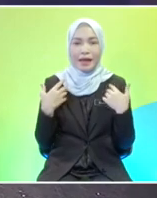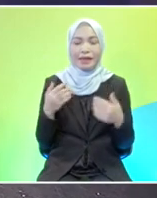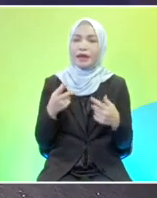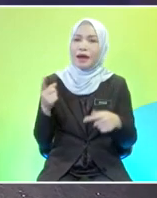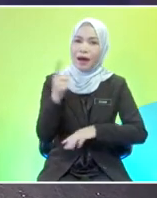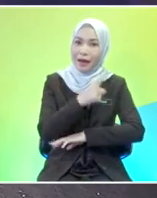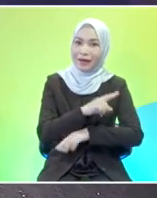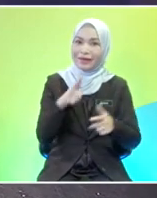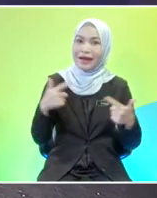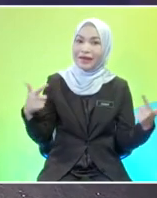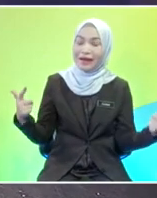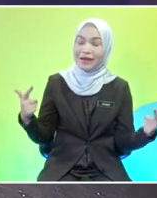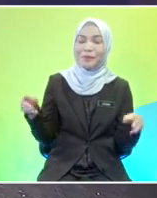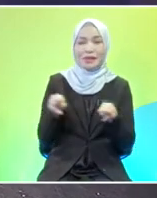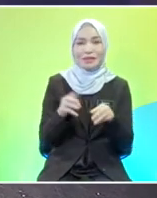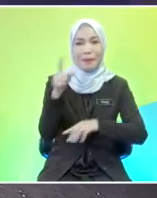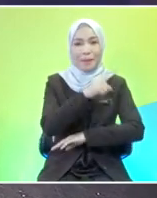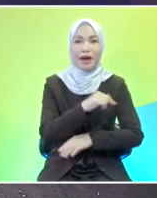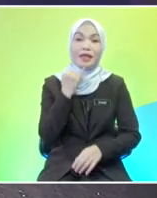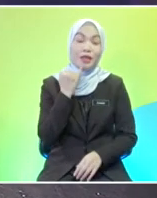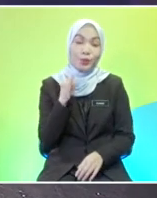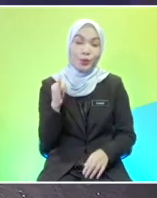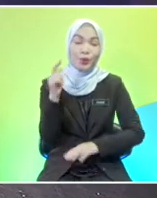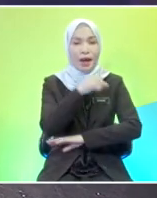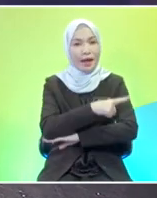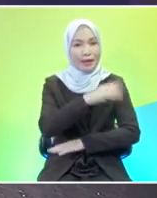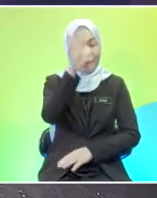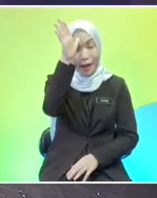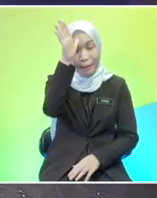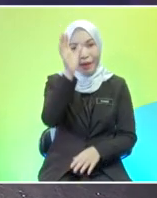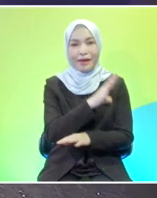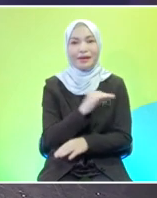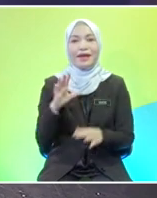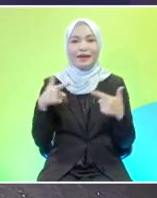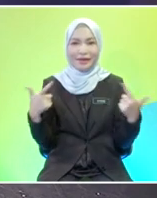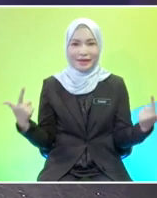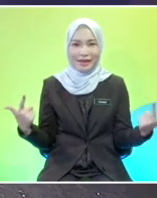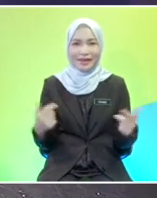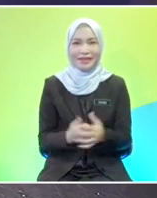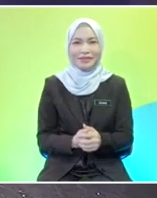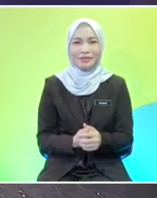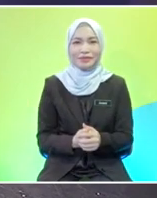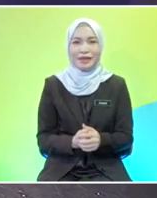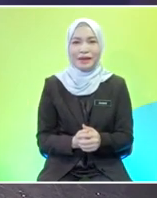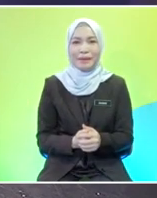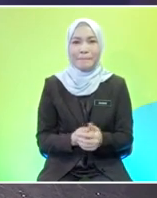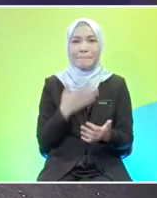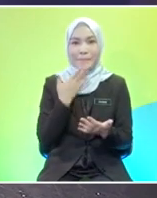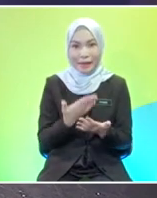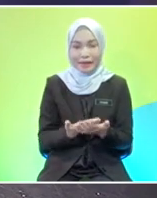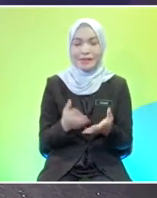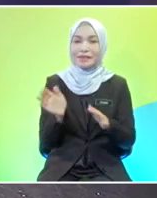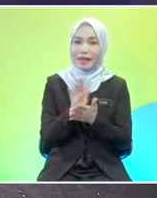seperti yang saya ingin Sebutkan juga Dimanakah mereka yang sedang menonton bully dapatkan sumber rujukan untuk